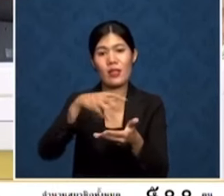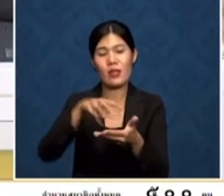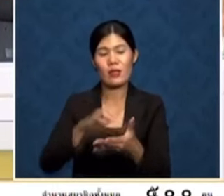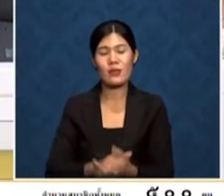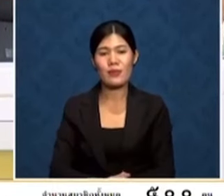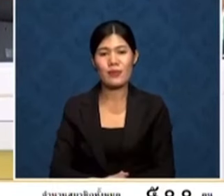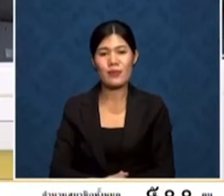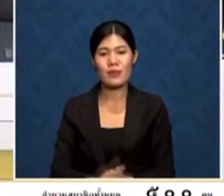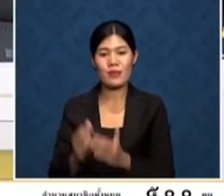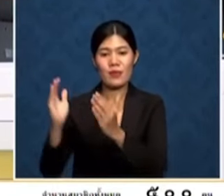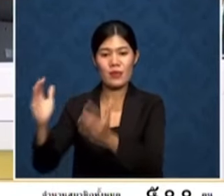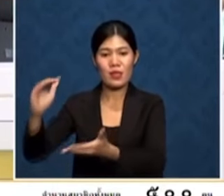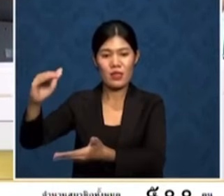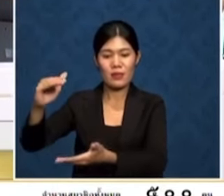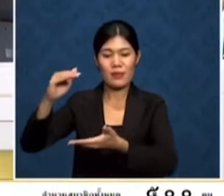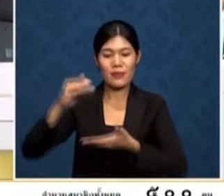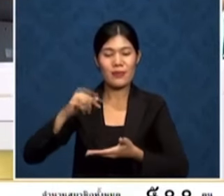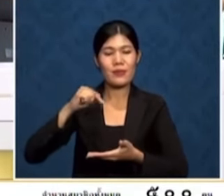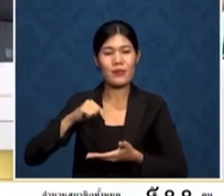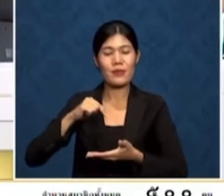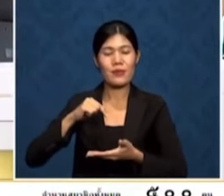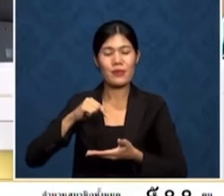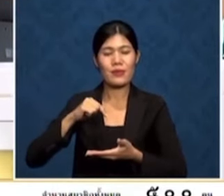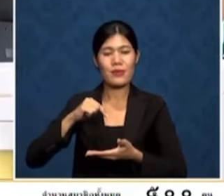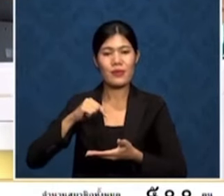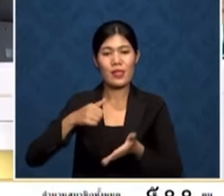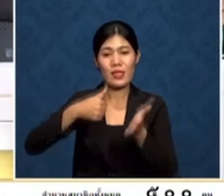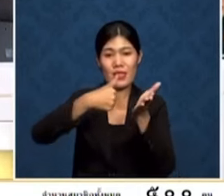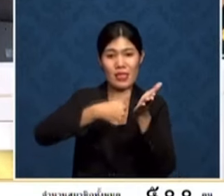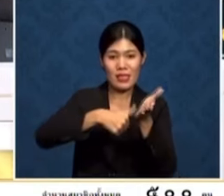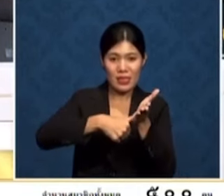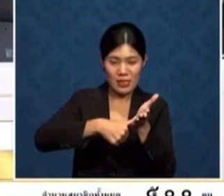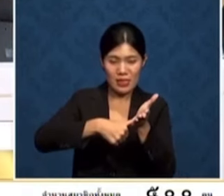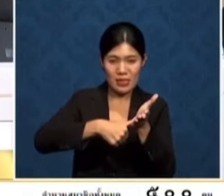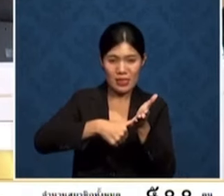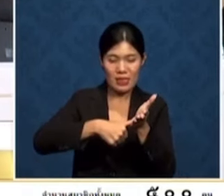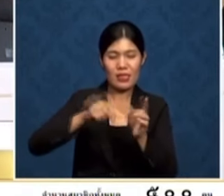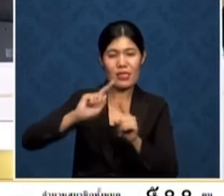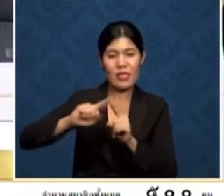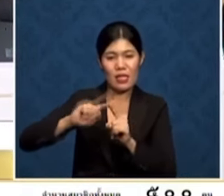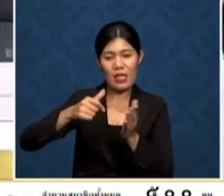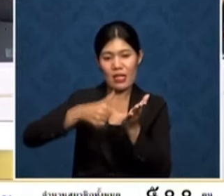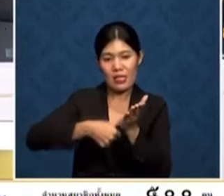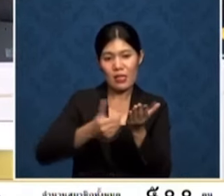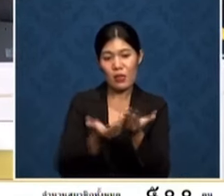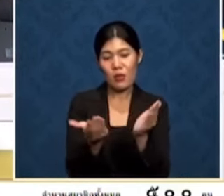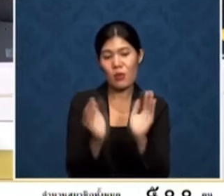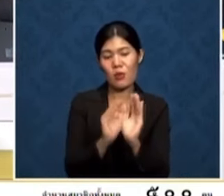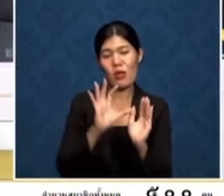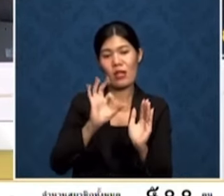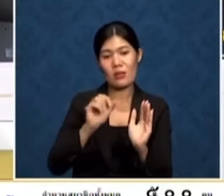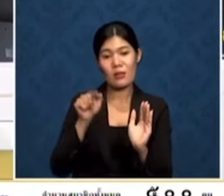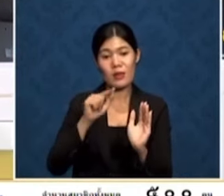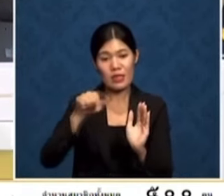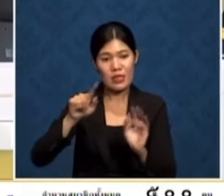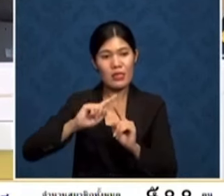มรดกมาไม่ว่าจะเป็นเรื่องของเอ่อระดับหนี้สาธารณะในระดับหนี้ครัวเรือนที่ 90กว่าเปอร์เซ็นตทั้งหมดนี้